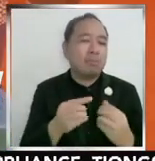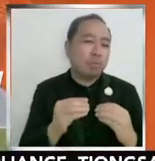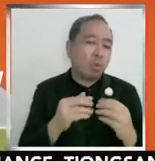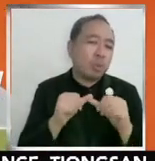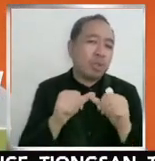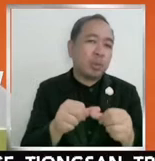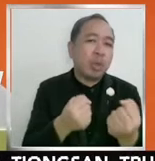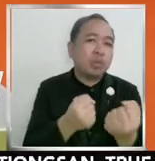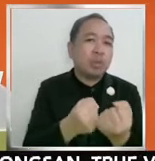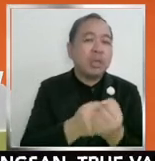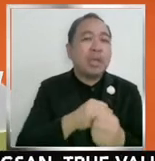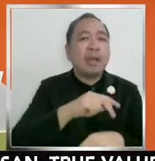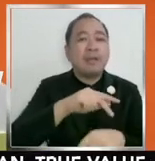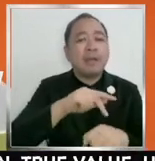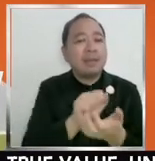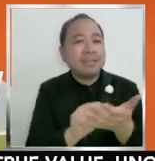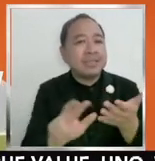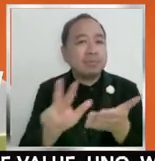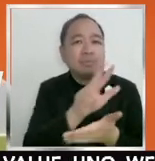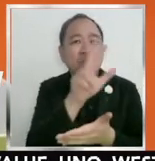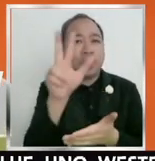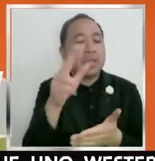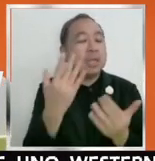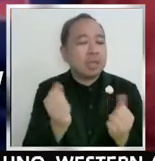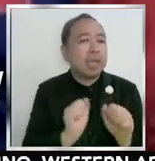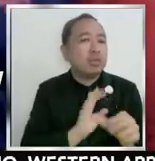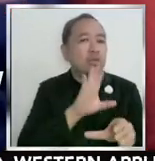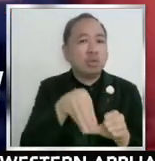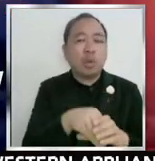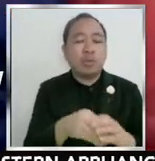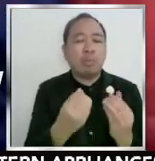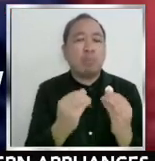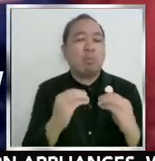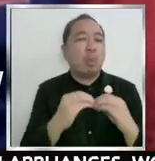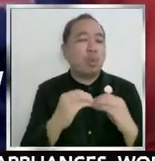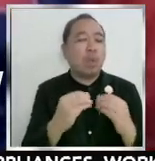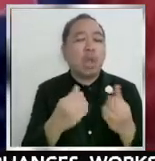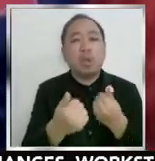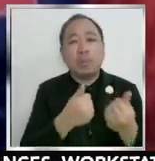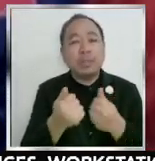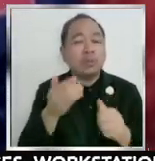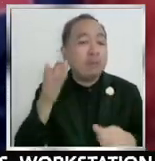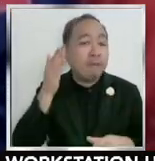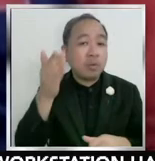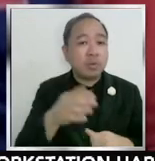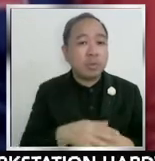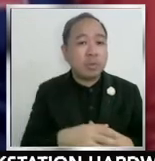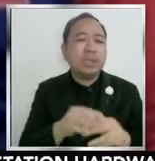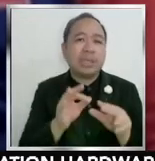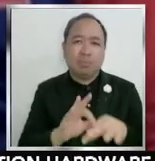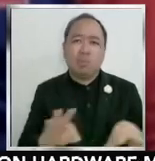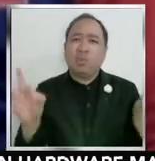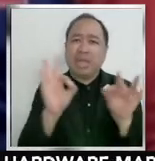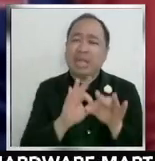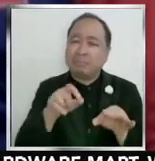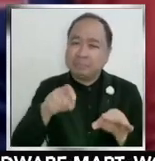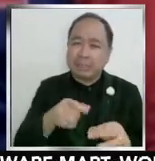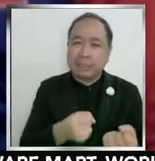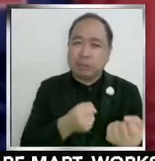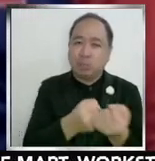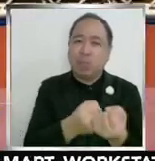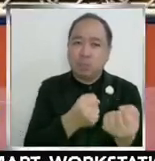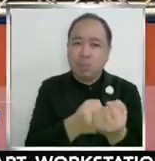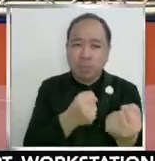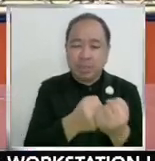Deaf para mas marami pang masaliang competition. Malaking factor po talaga yung suporta, lalo-lalo na